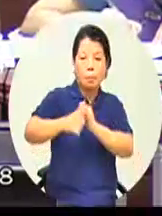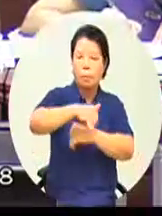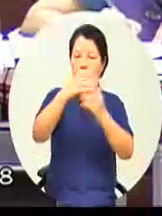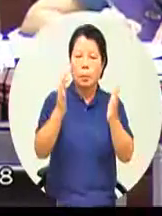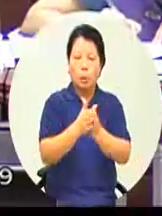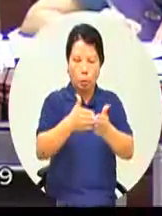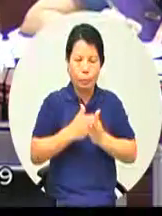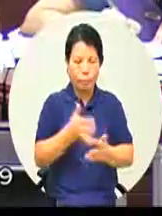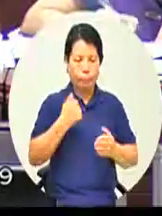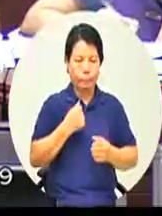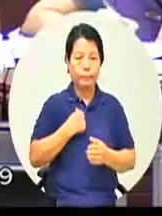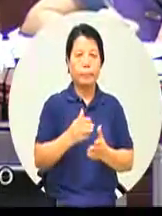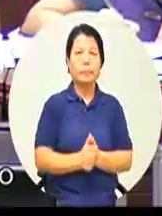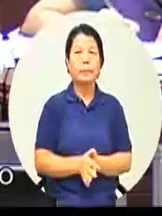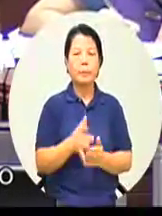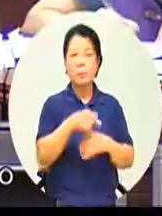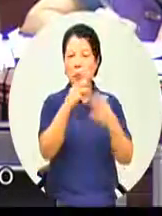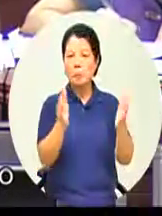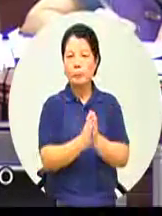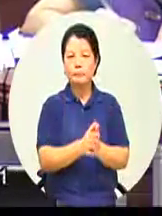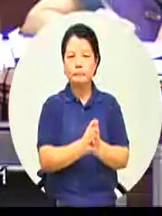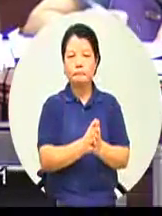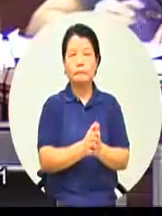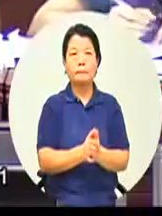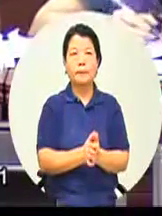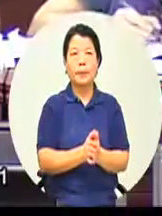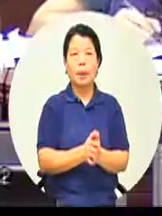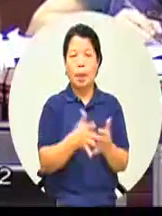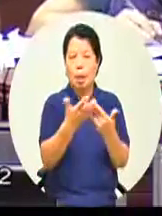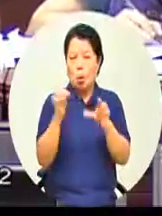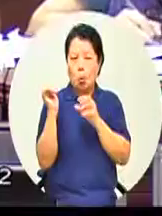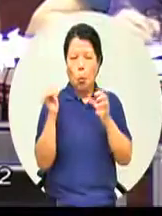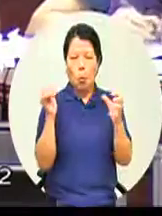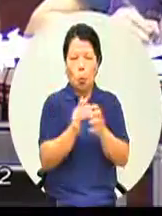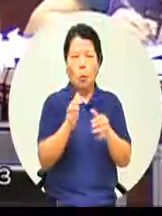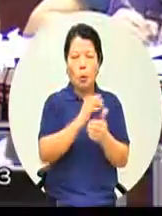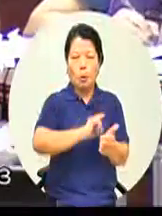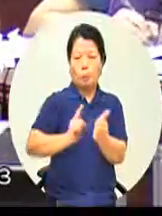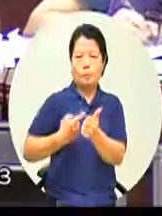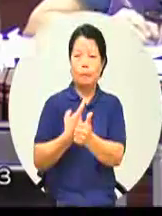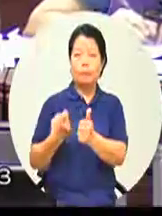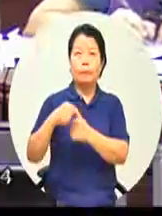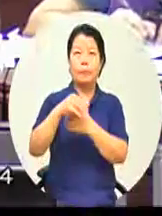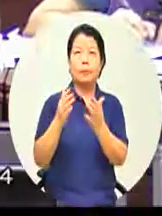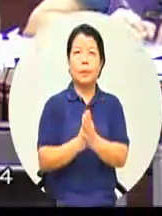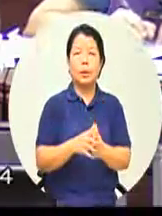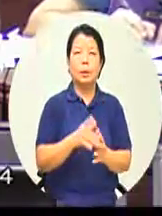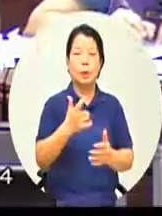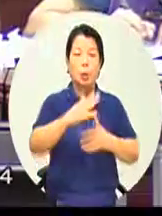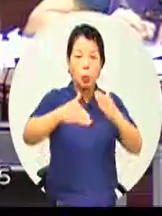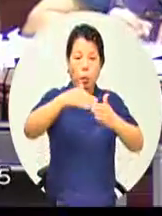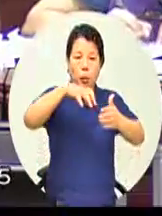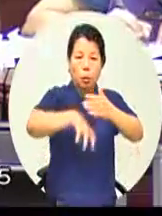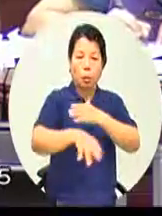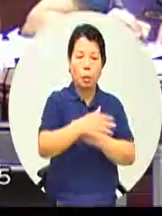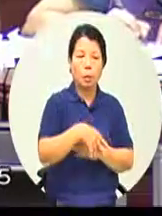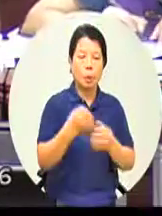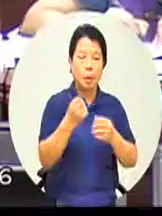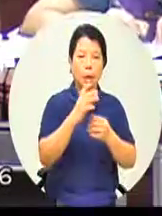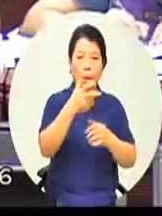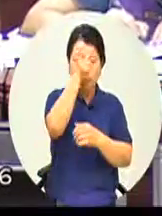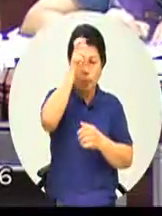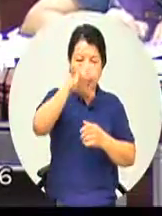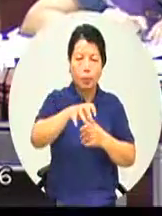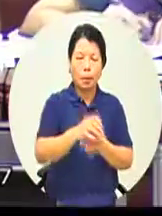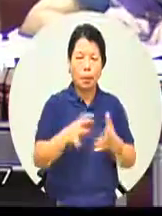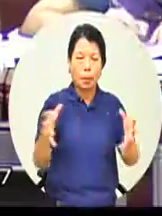孔不入的哦。所以跟议员报告，那我们也透过这个学校的校外会体系跟少年队密切合作，那以